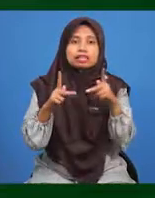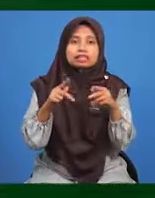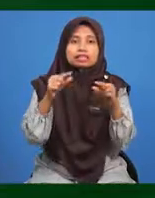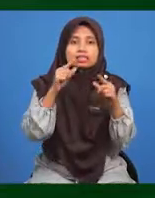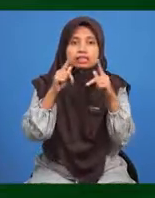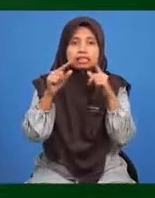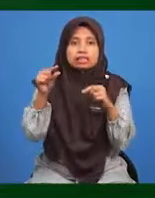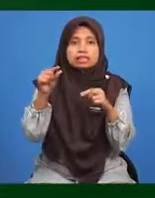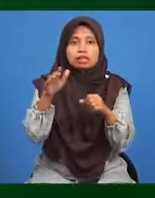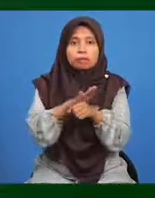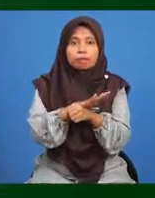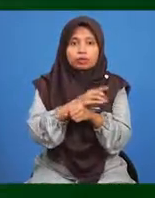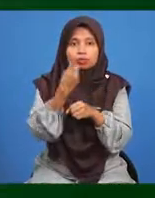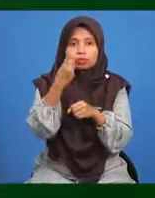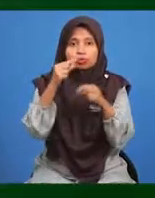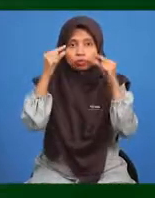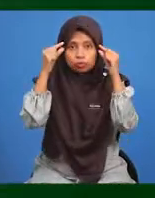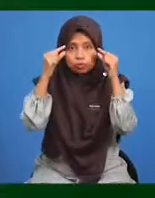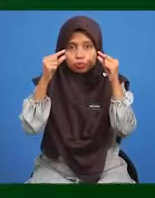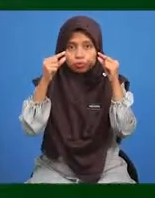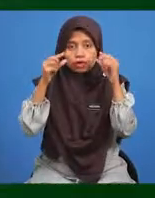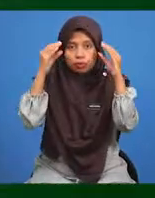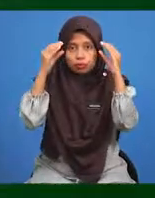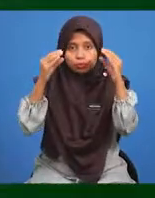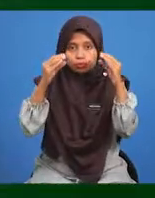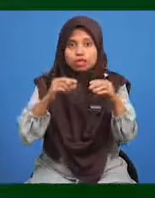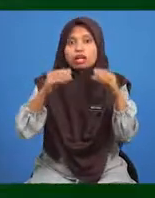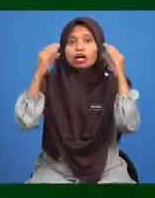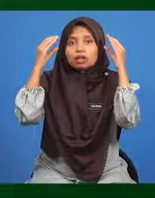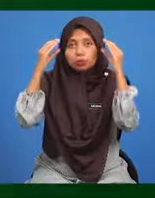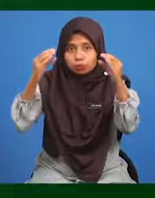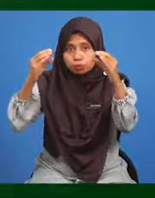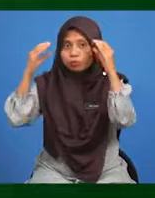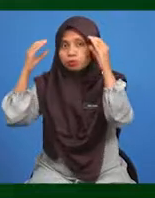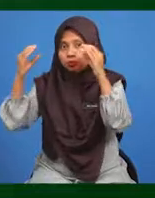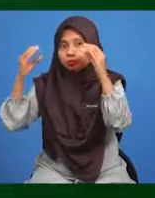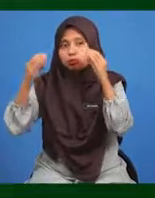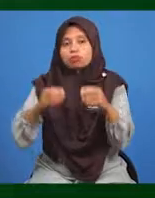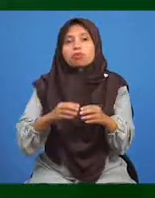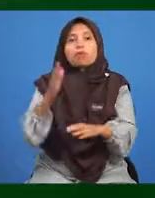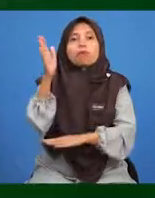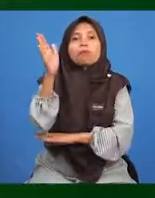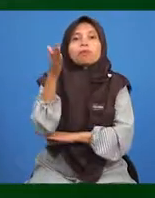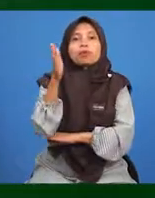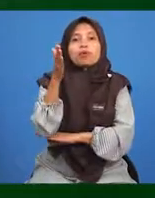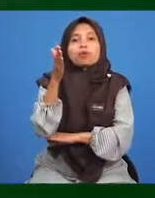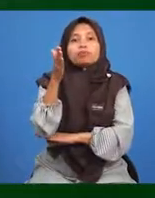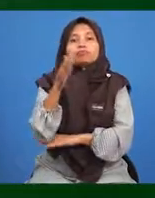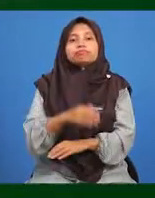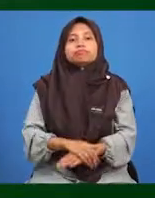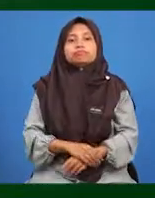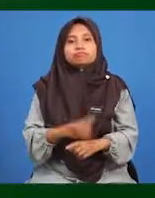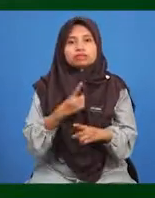ialah guru-guru. Kita lihat perkataan yang kedua, pokok.